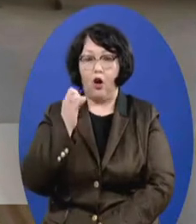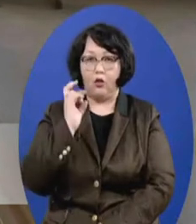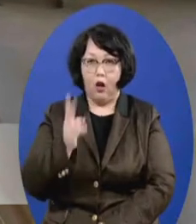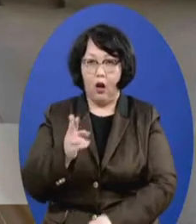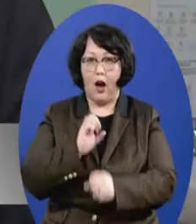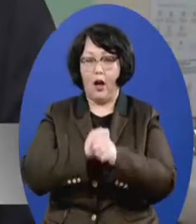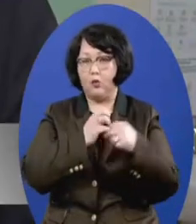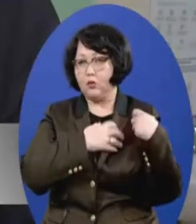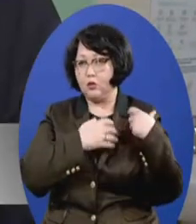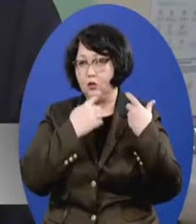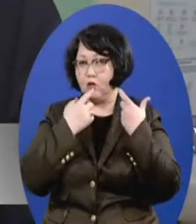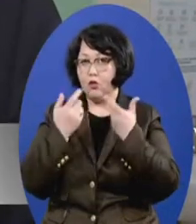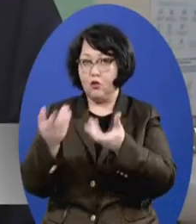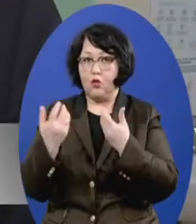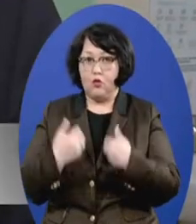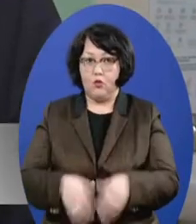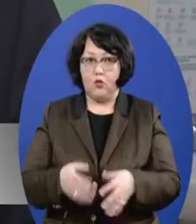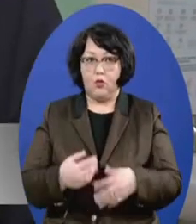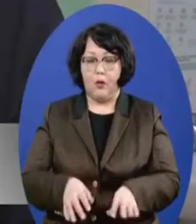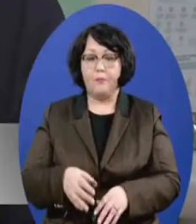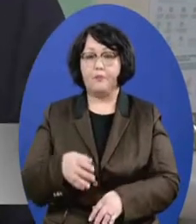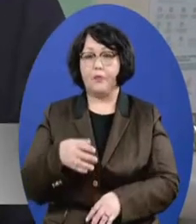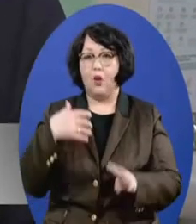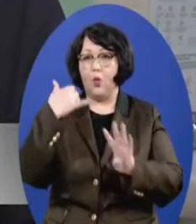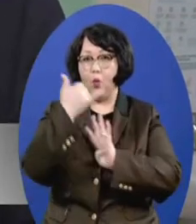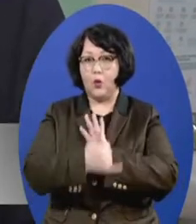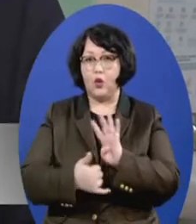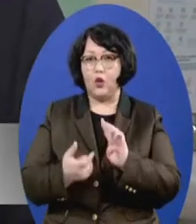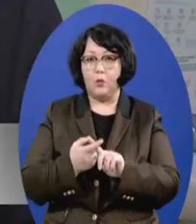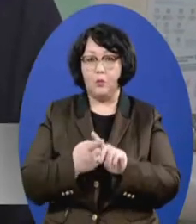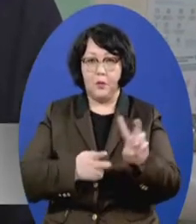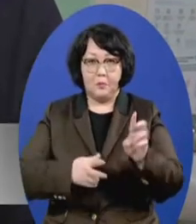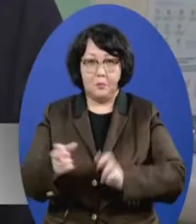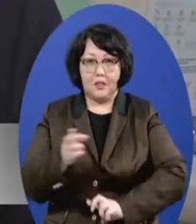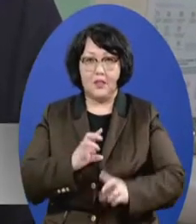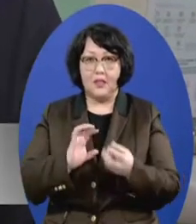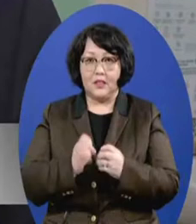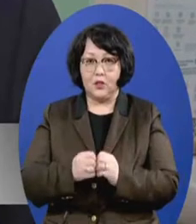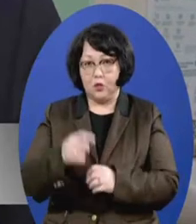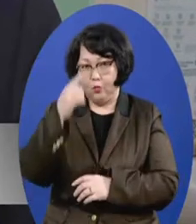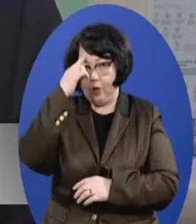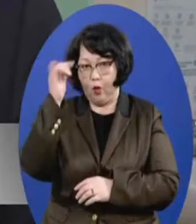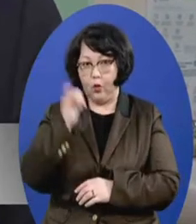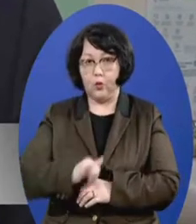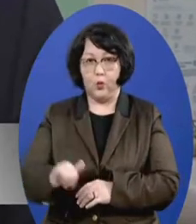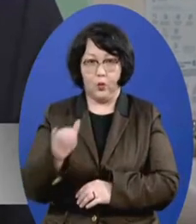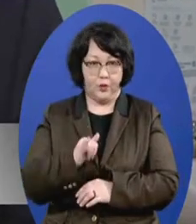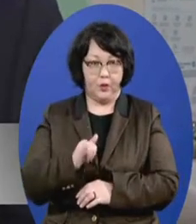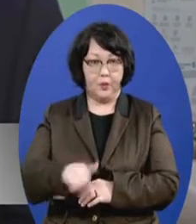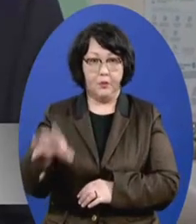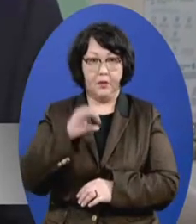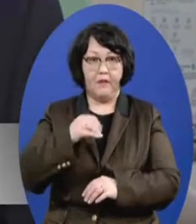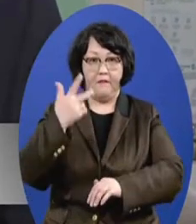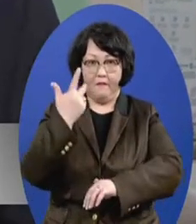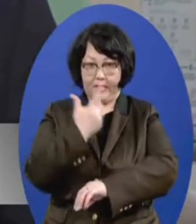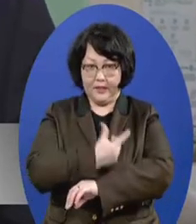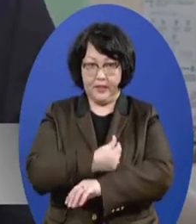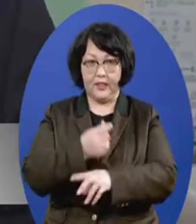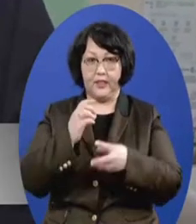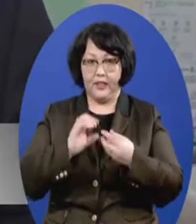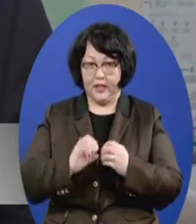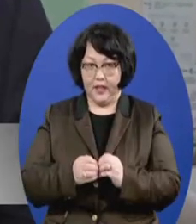байна. 27 цаг үе мөн удирдлын чанартай бизнес эрхэлдэг одоо Монгол улсын хувьд л бид нар вакцины жуулталтаа